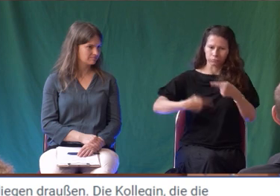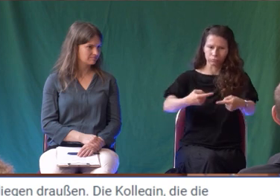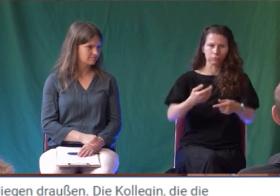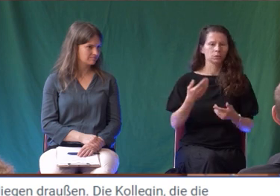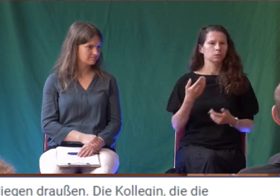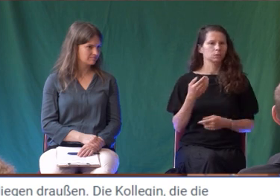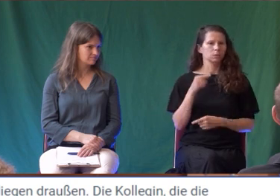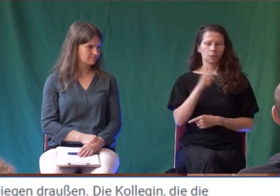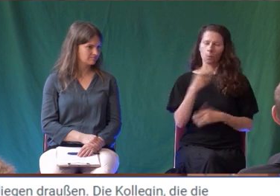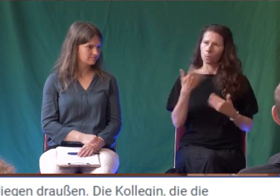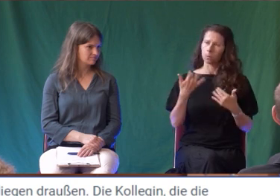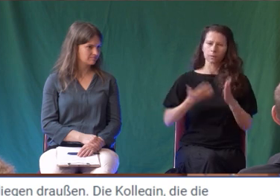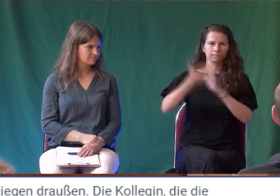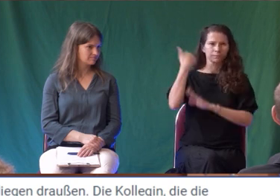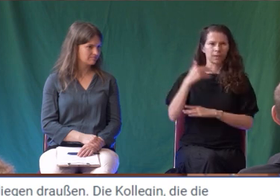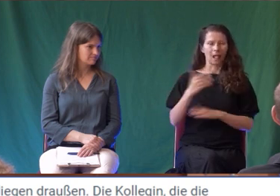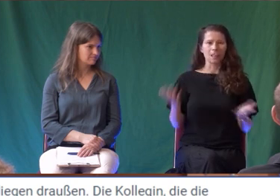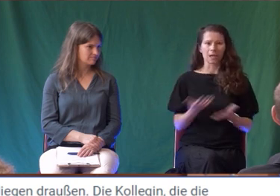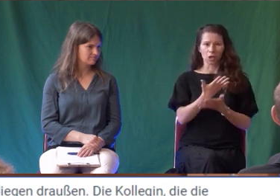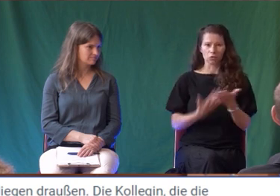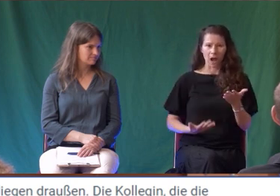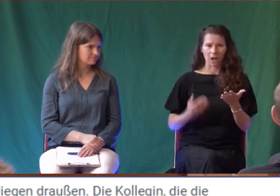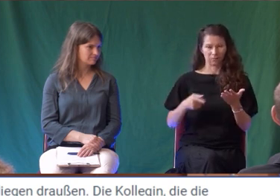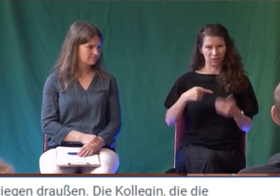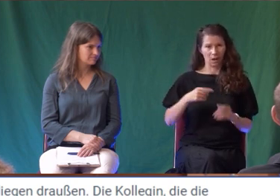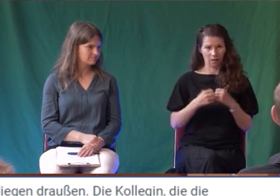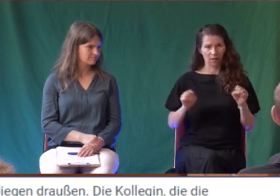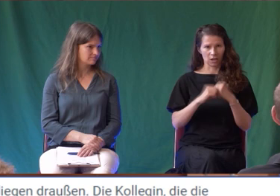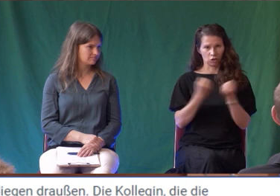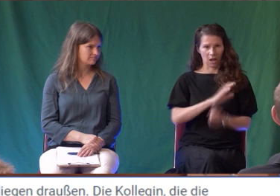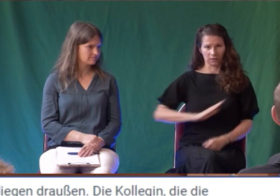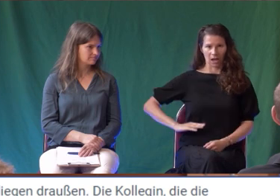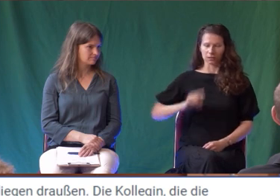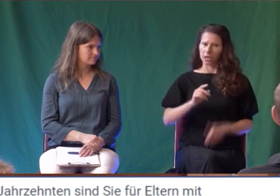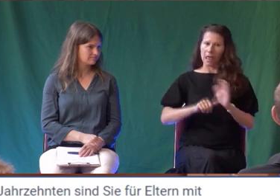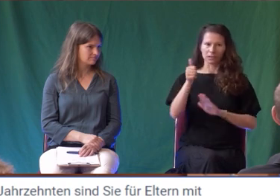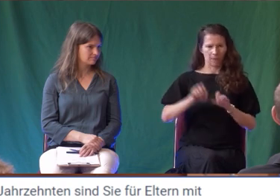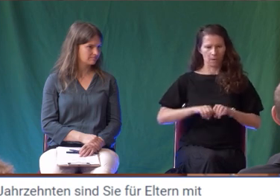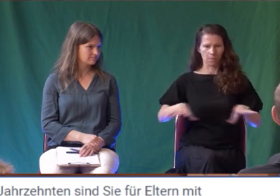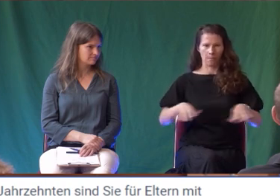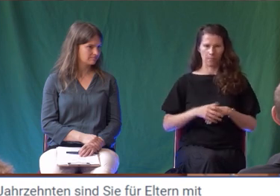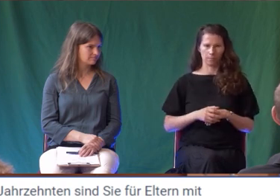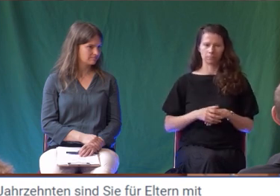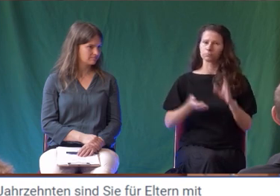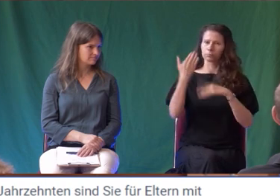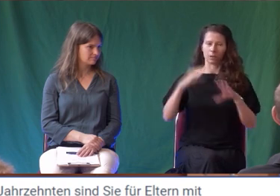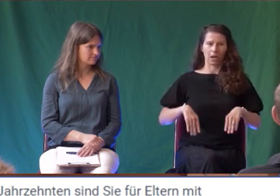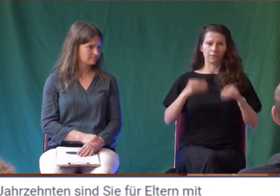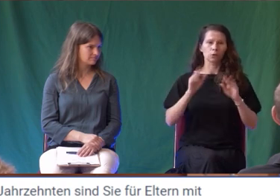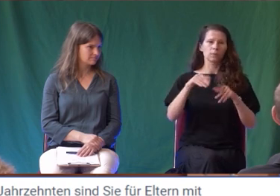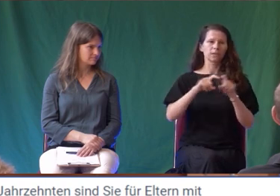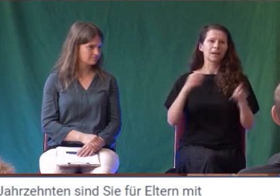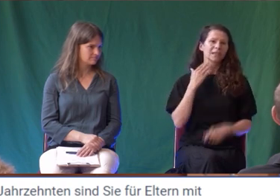Pionierleistungen zur Etablierung von leichter Sprache im Freistaat Sachsen angefangen hat das ganze explizit zu den Themen Sexualität